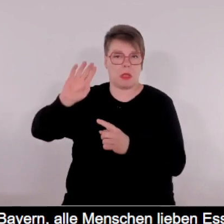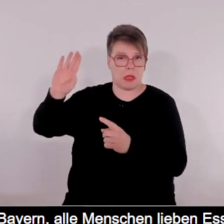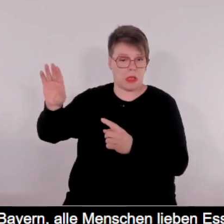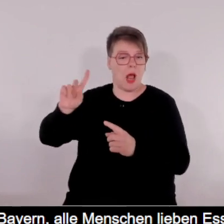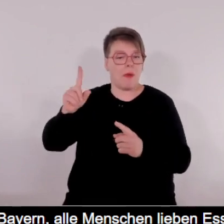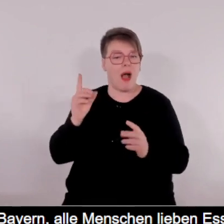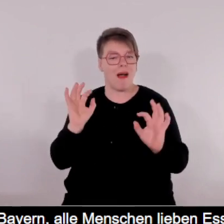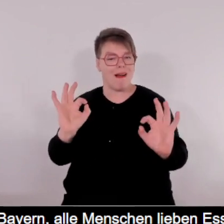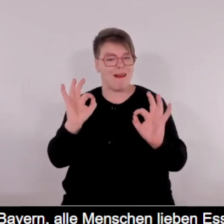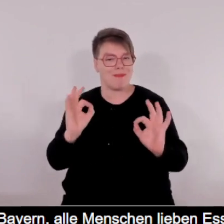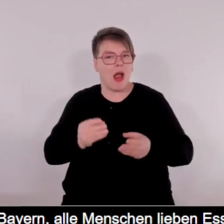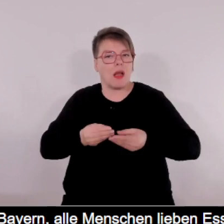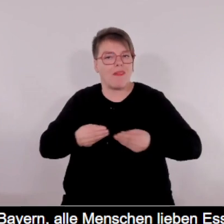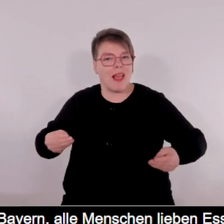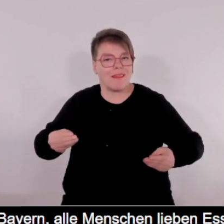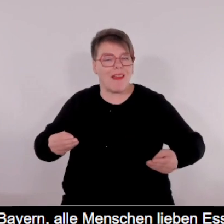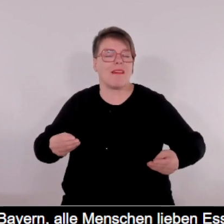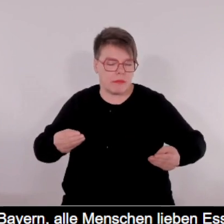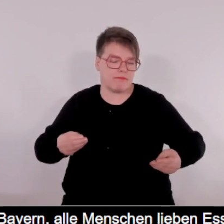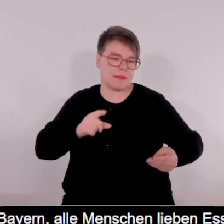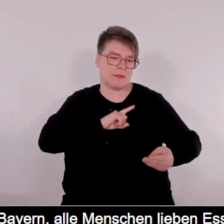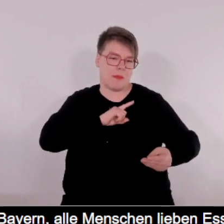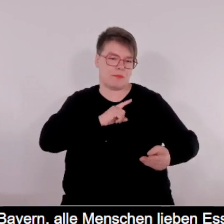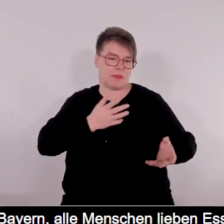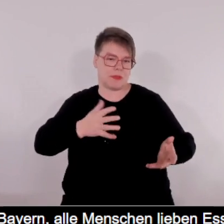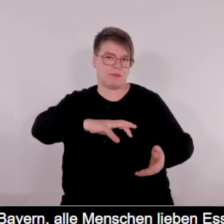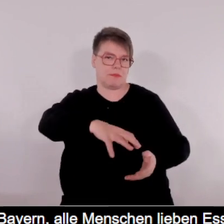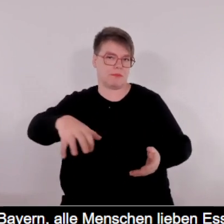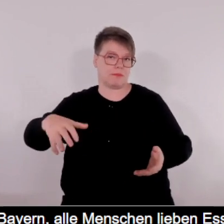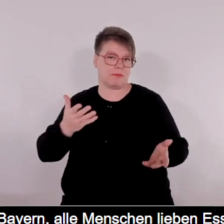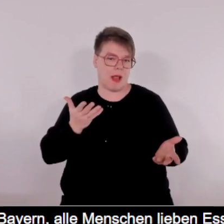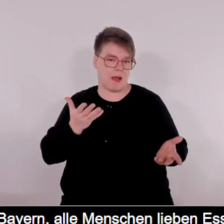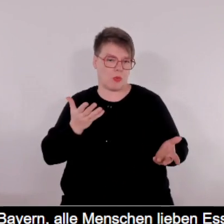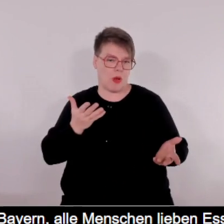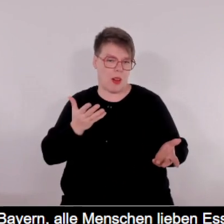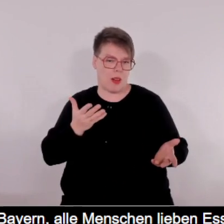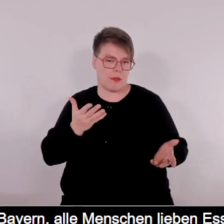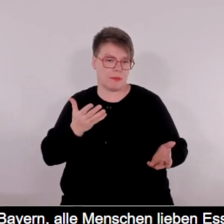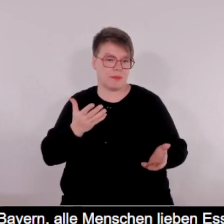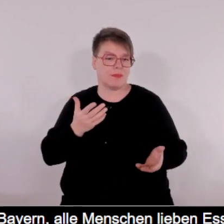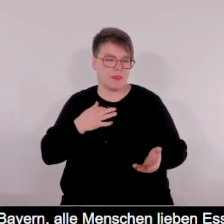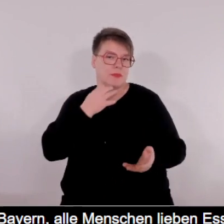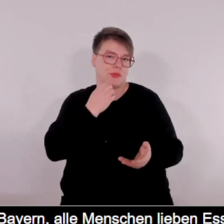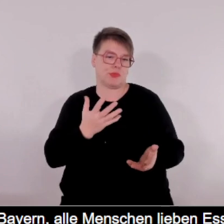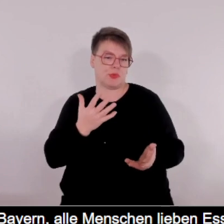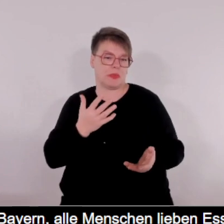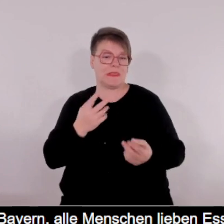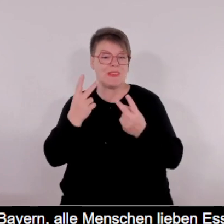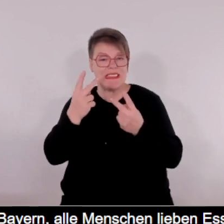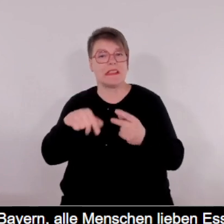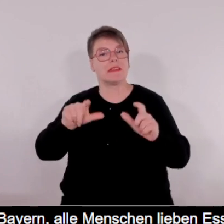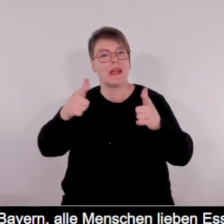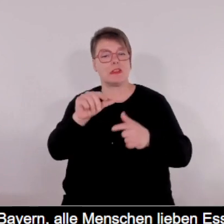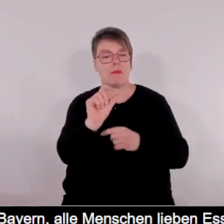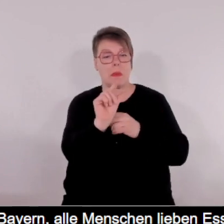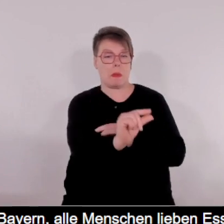für die Gemeinschaftsverpflegung, ob für den Kindergarten oder das Seniorenzentrum, allgemeine Leitlinien, Empfehlungslinien